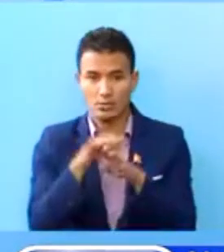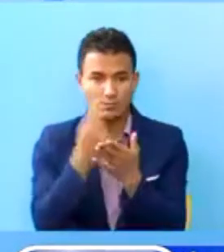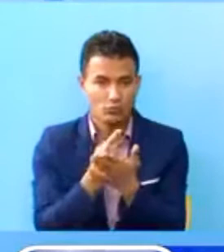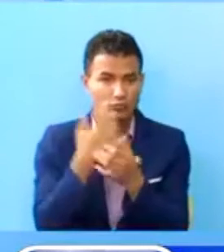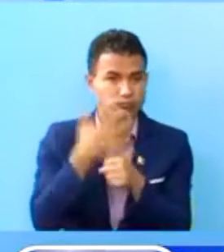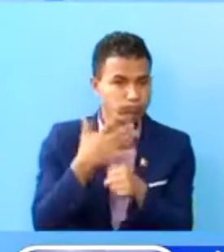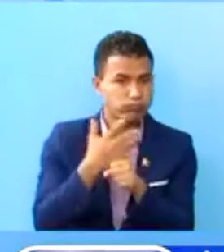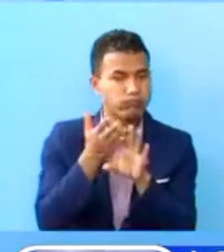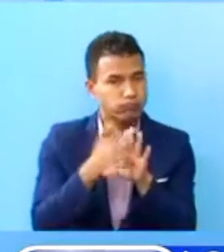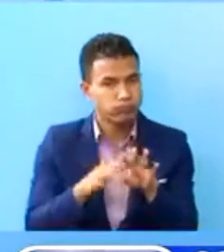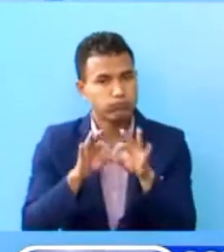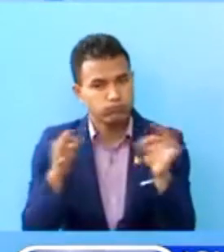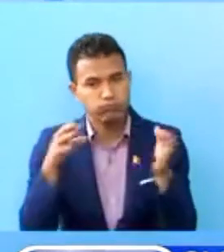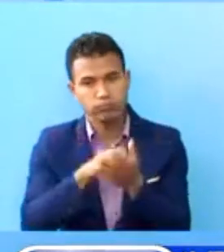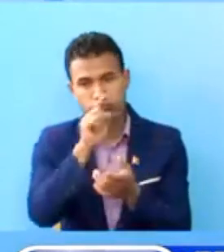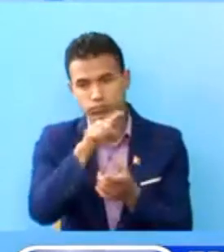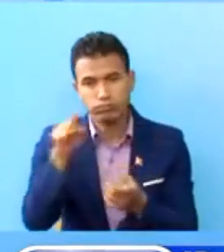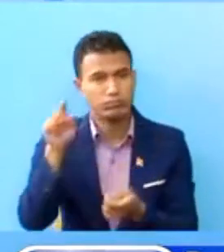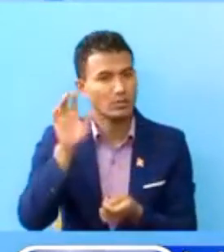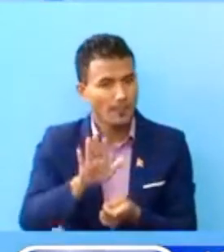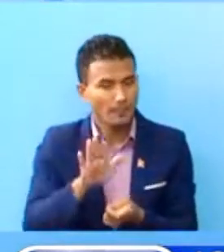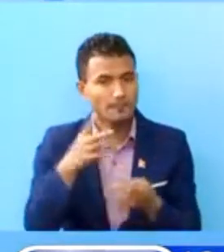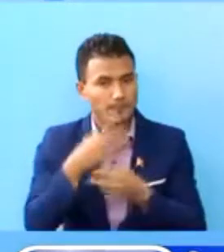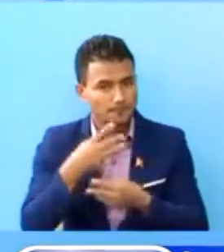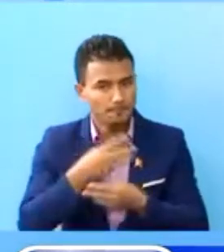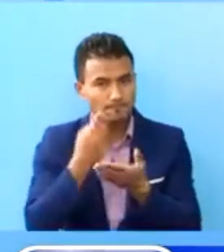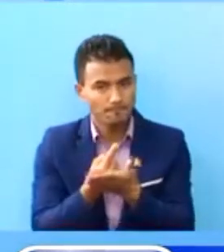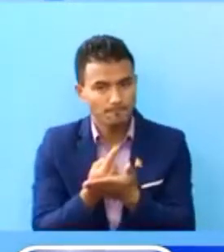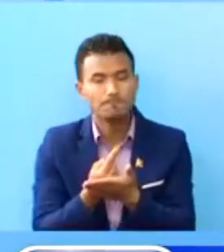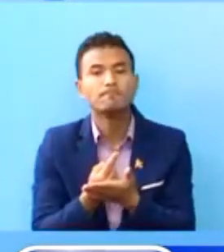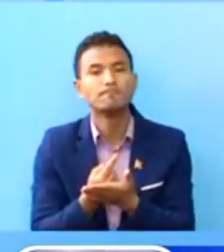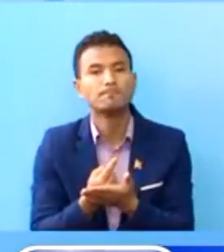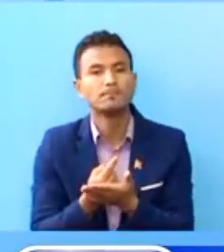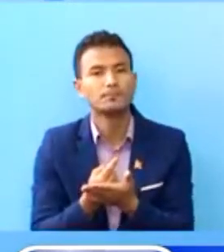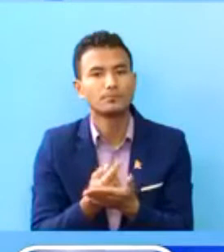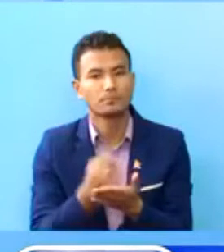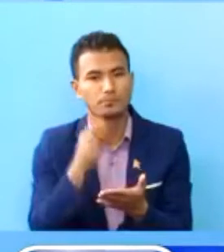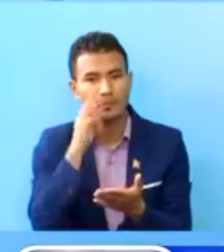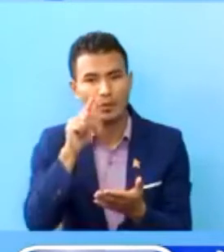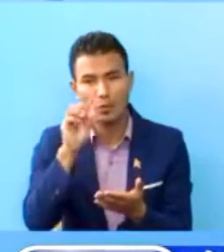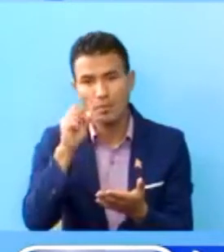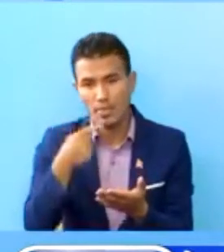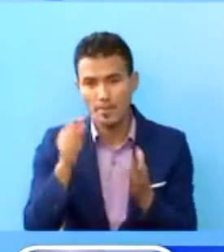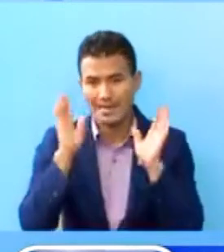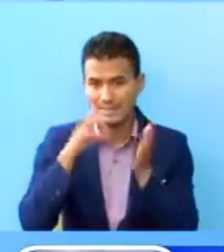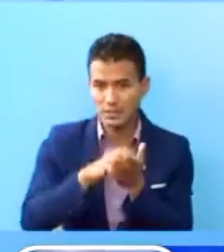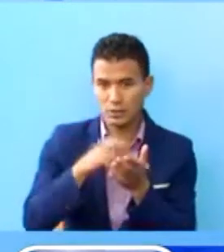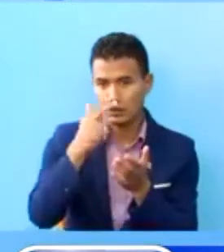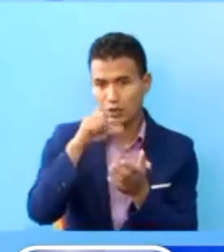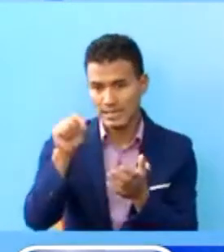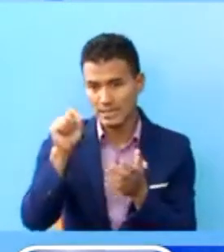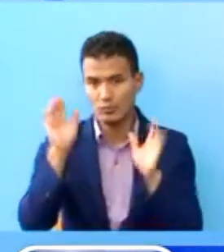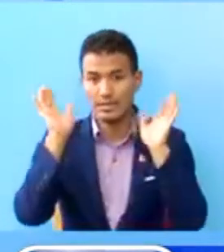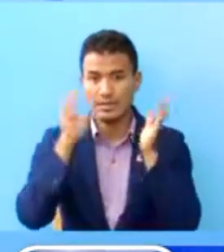काठमाडौँ, भक्तपुर, ललितपुरका विभिन्न ठाउँमा छन्। उदाहरणको रूपमा काठमाडौँको कुरा गर्दा कपन, महाराजगञ्ज, चन्द्रगिरी, बुढा